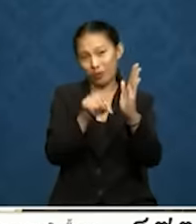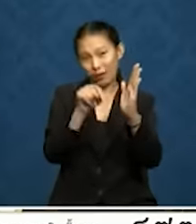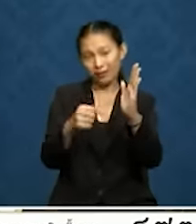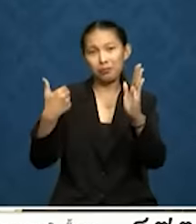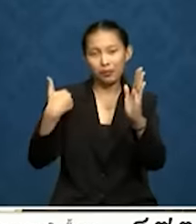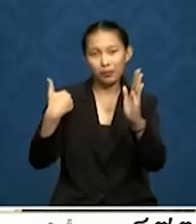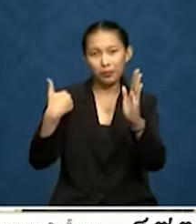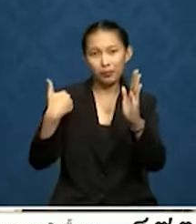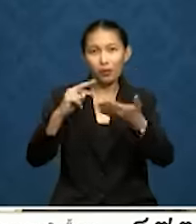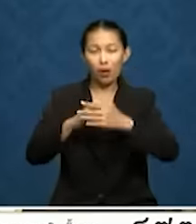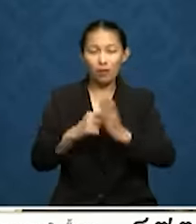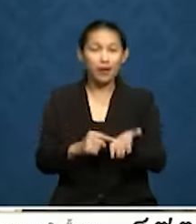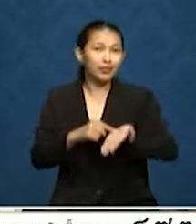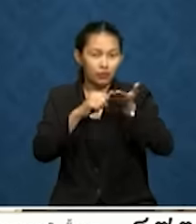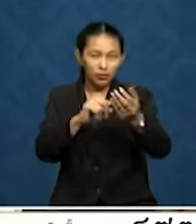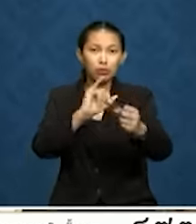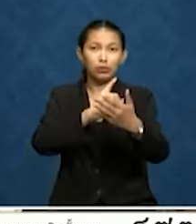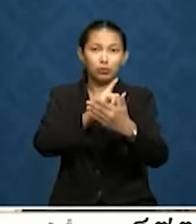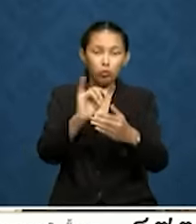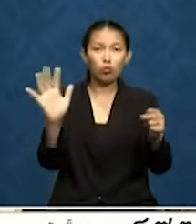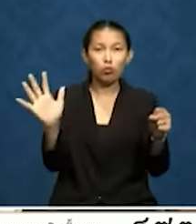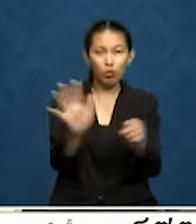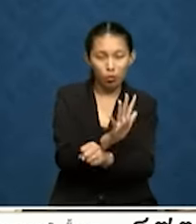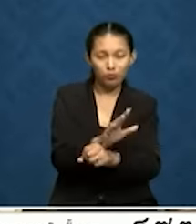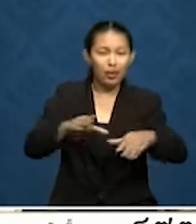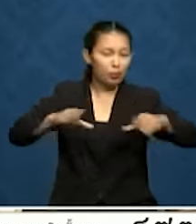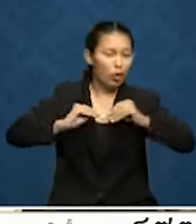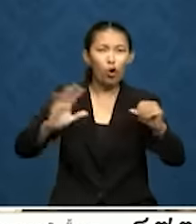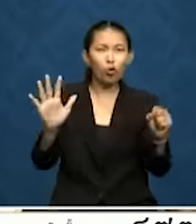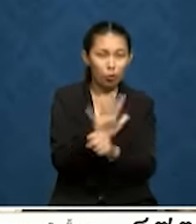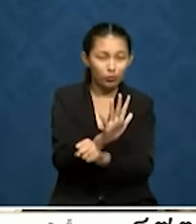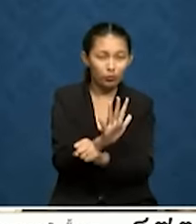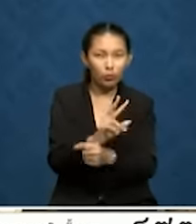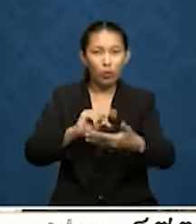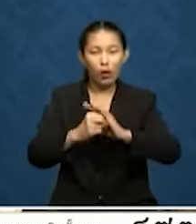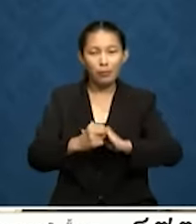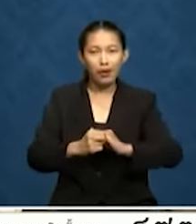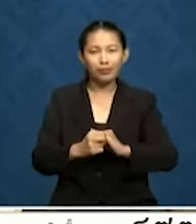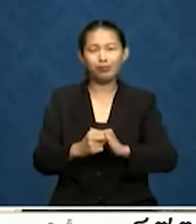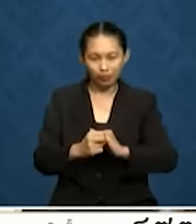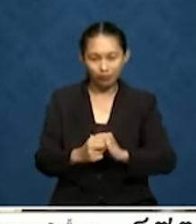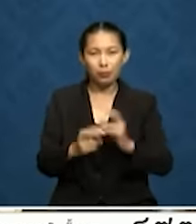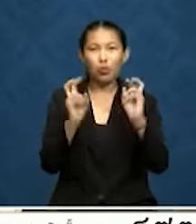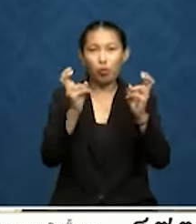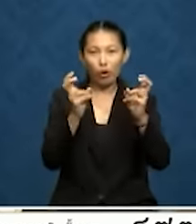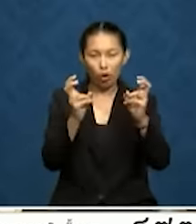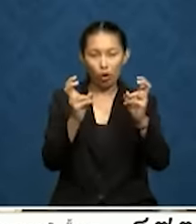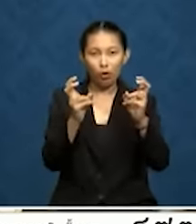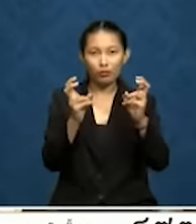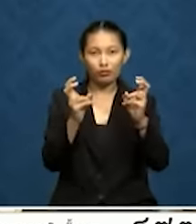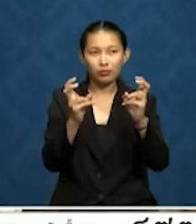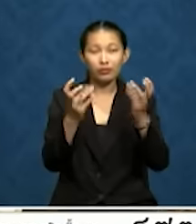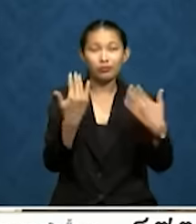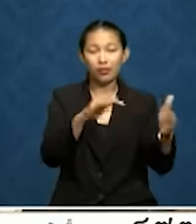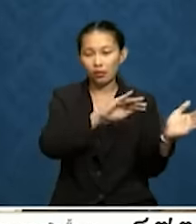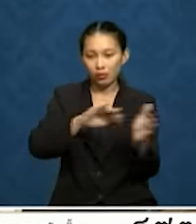ซึ่งการที่เสนอถูกต้องรับรองถูกต้องนะครับนั่นหมายความว่ามันเป็นญัตติกระบวนการถัดมาในข้อที่2